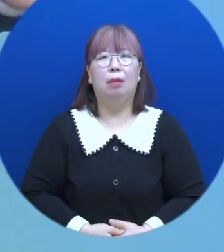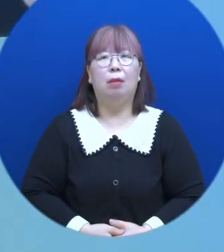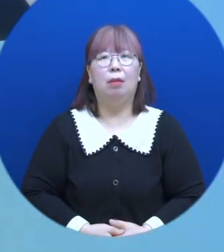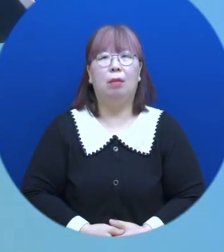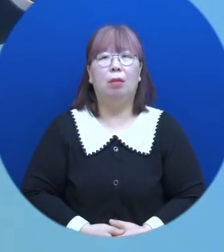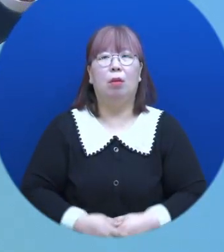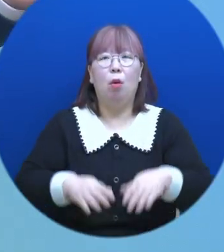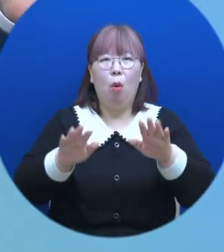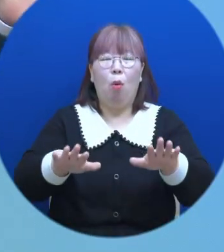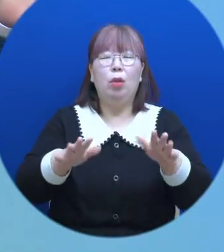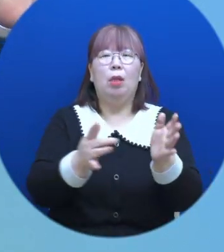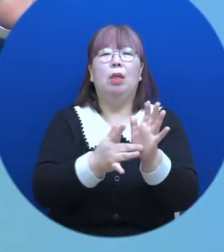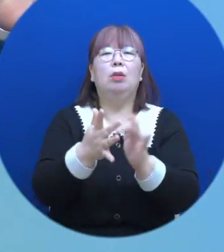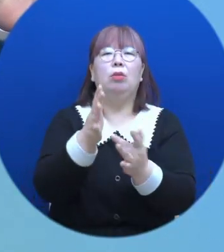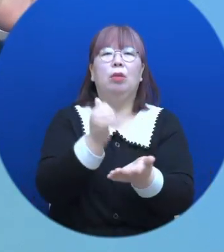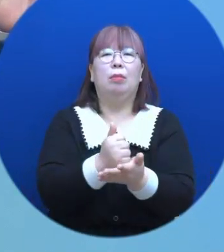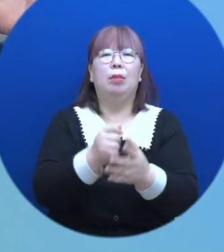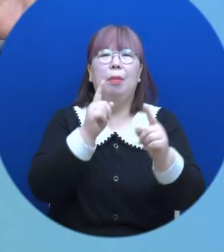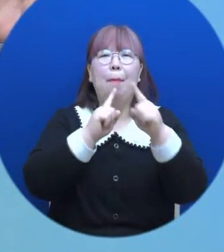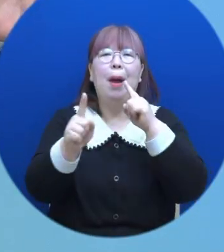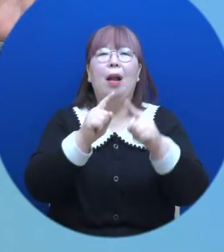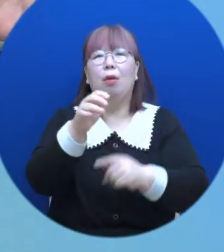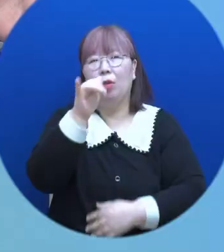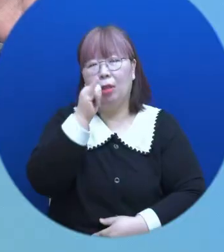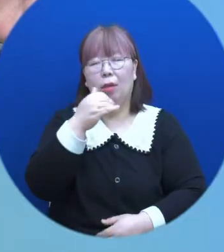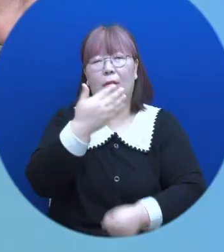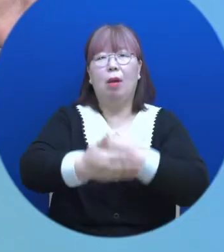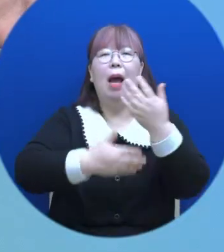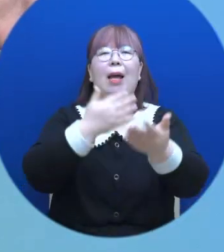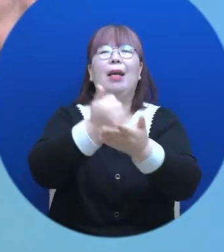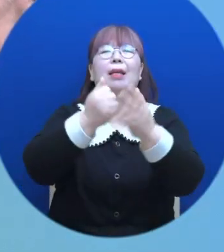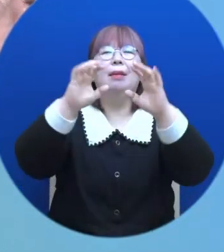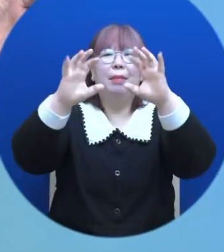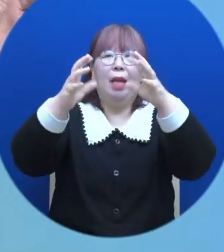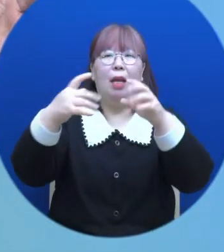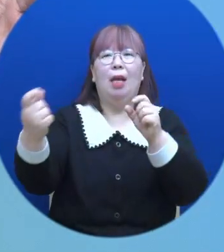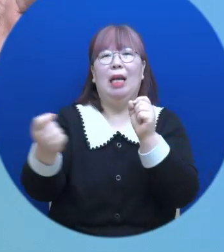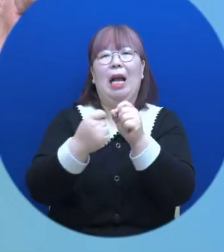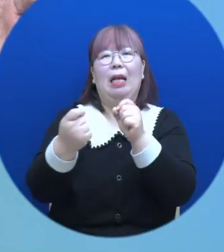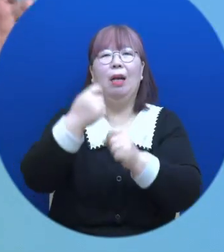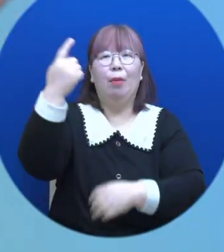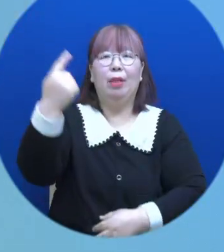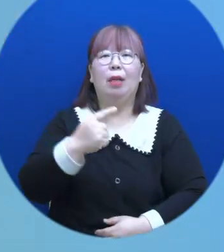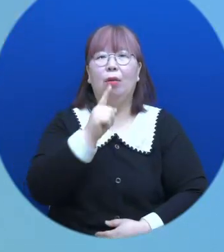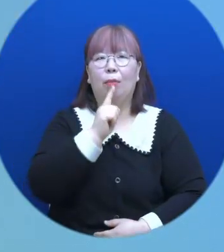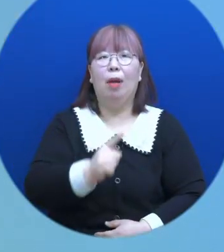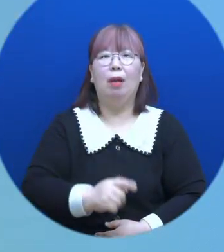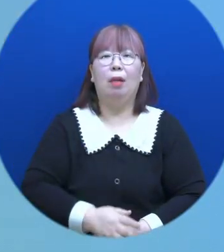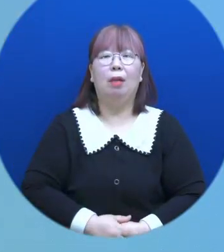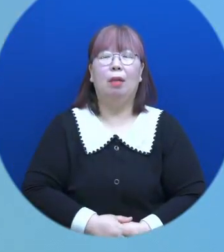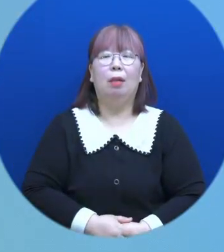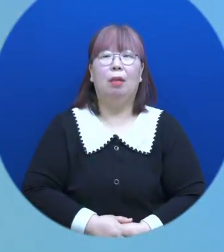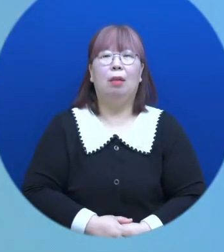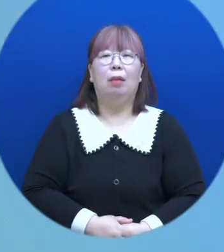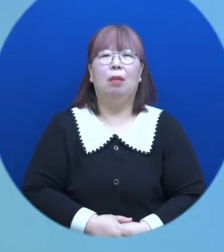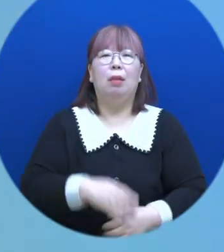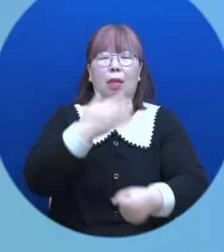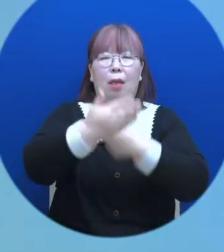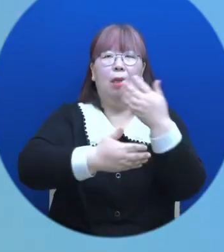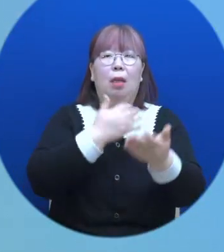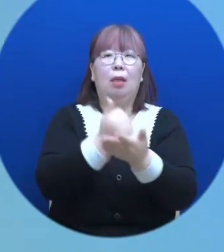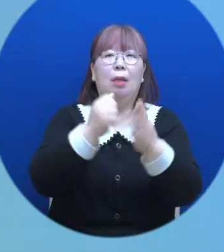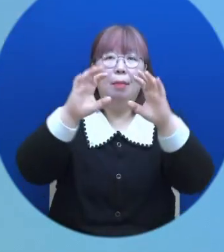오늘 예수님은 말씀하고 있는 거죠. 천국이 가까웠느니라. 천국으로